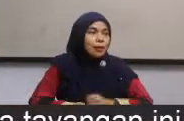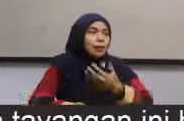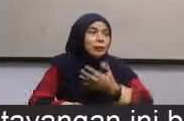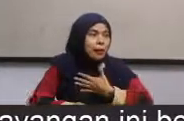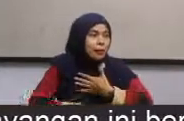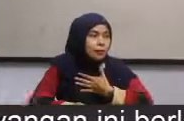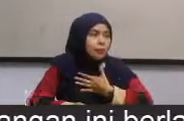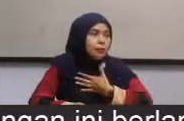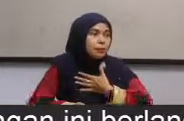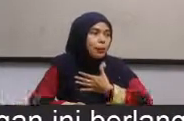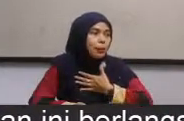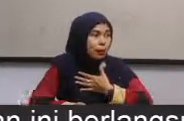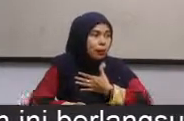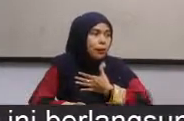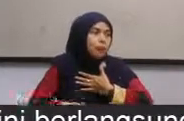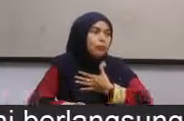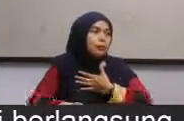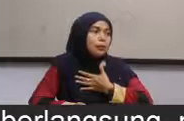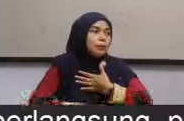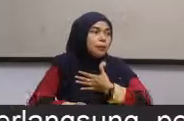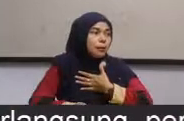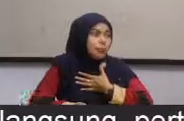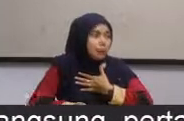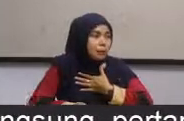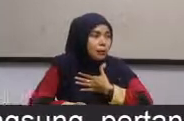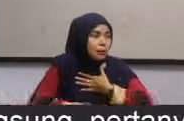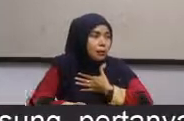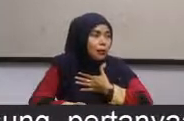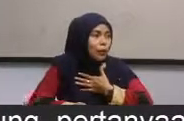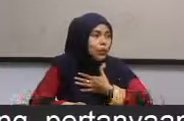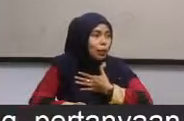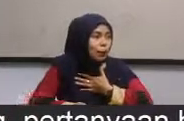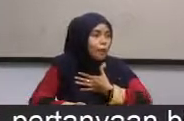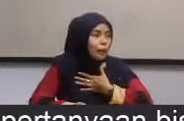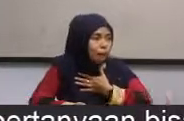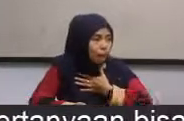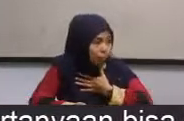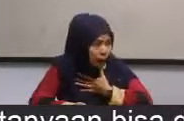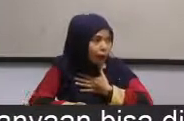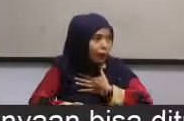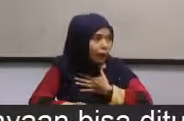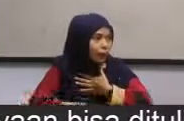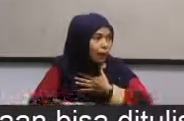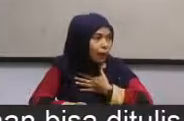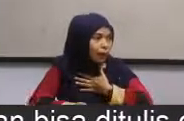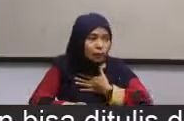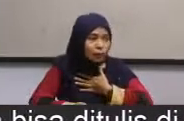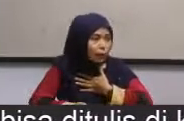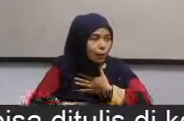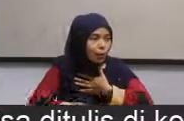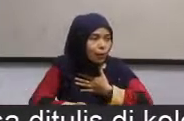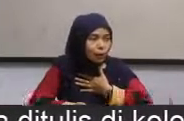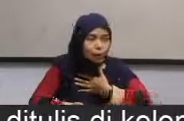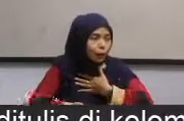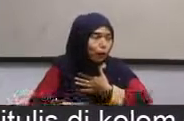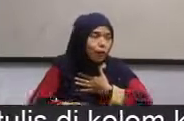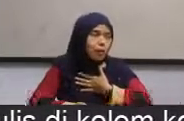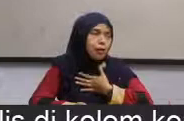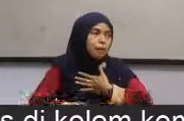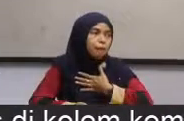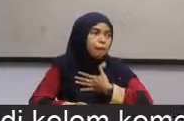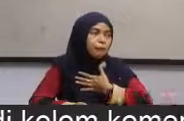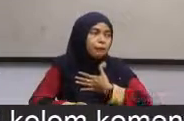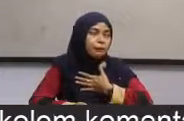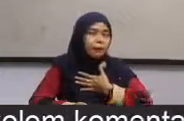tanamkan bahwa jati diri bangsa Indonesia itu seperti apa ya Posisi kamu dimanapun kamu